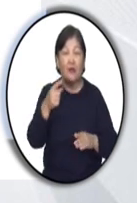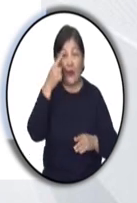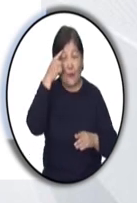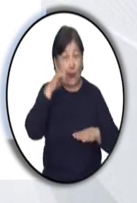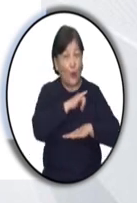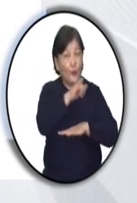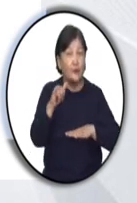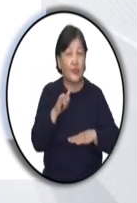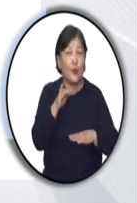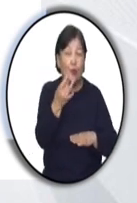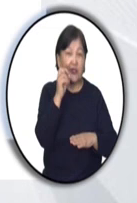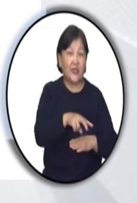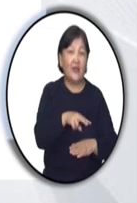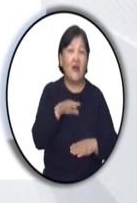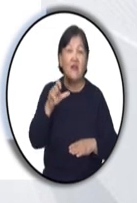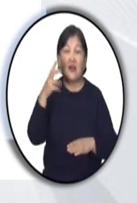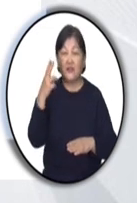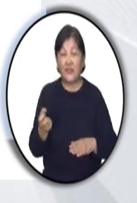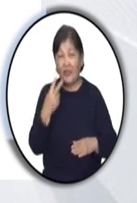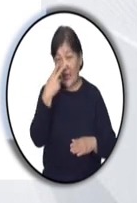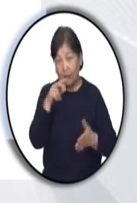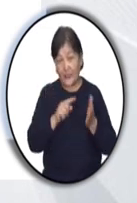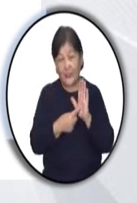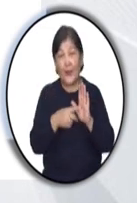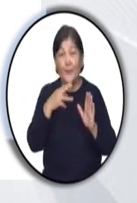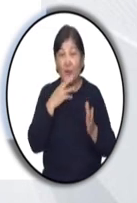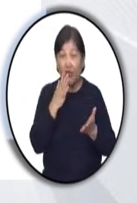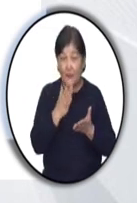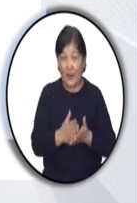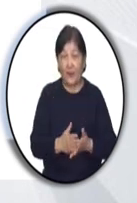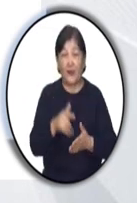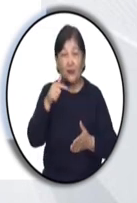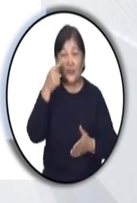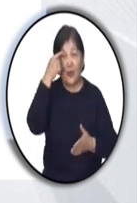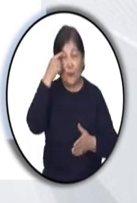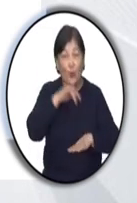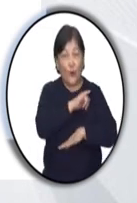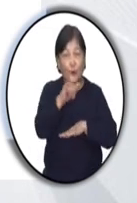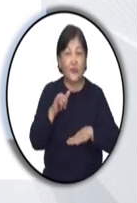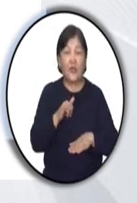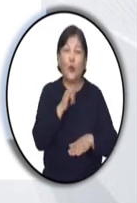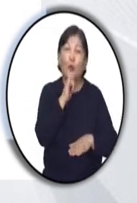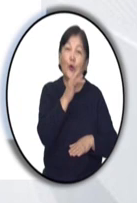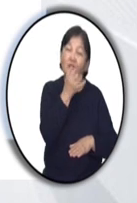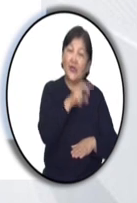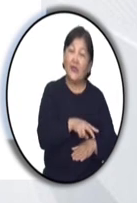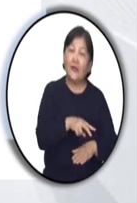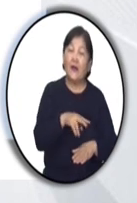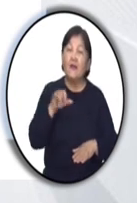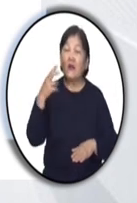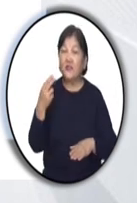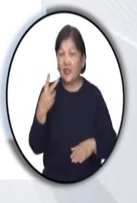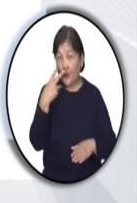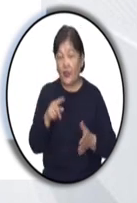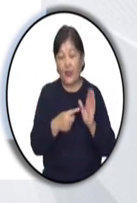эхний одоо мэдээлэл маань бол манай улсын урсгал тэнцлийг харуулсан мэдээлэл байна. За энэ мэдээллээс дүгнж байхад